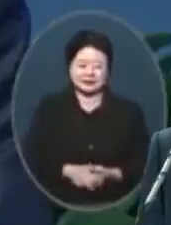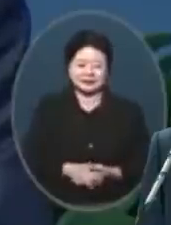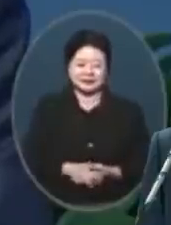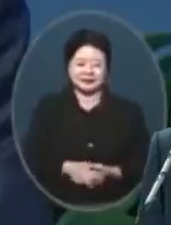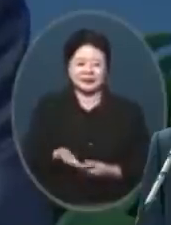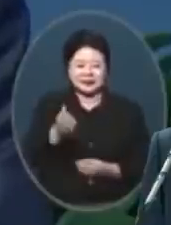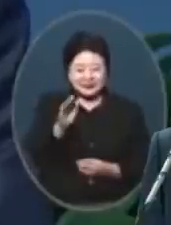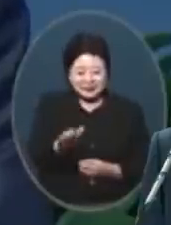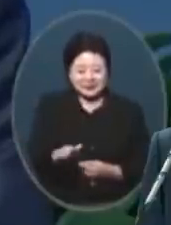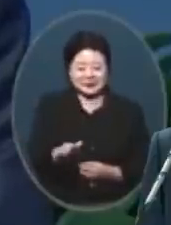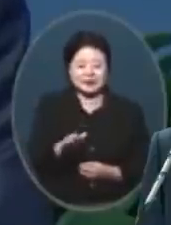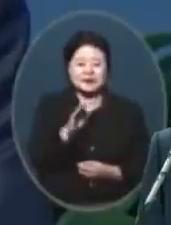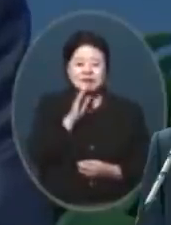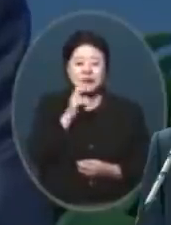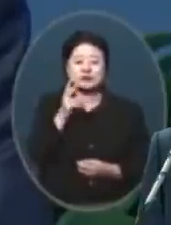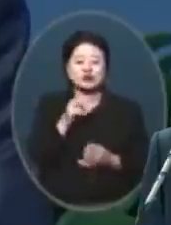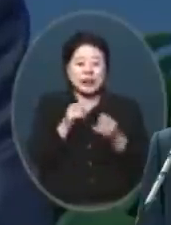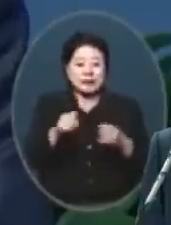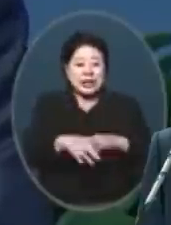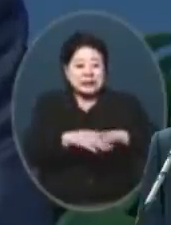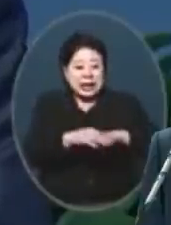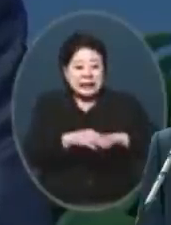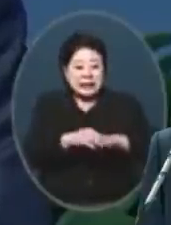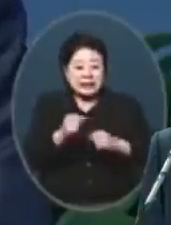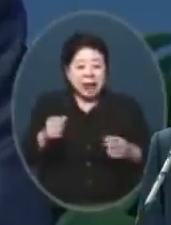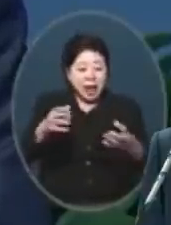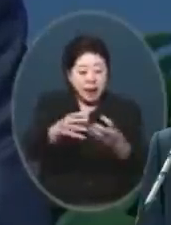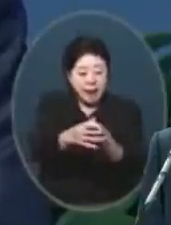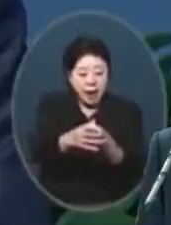그런데 그들 사는